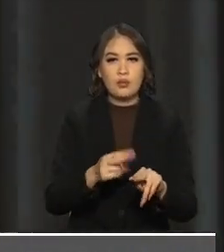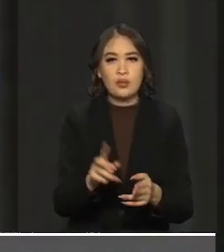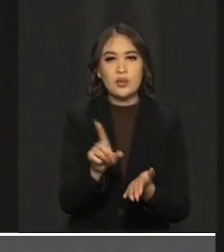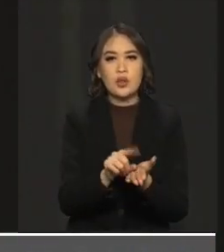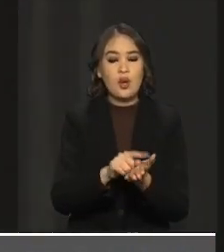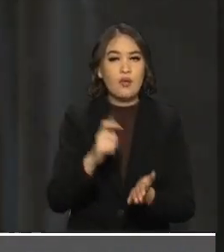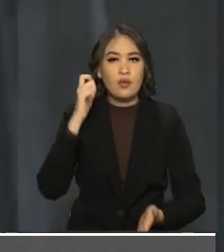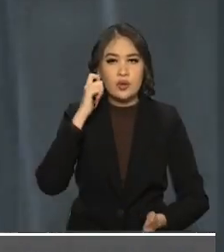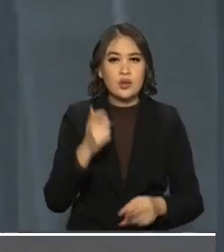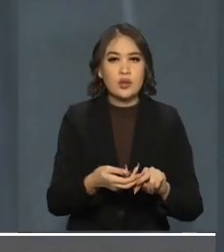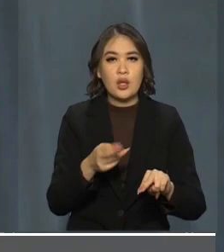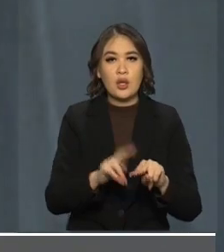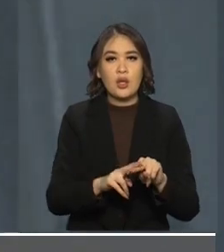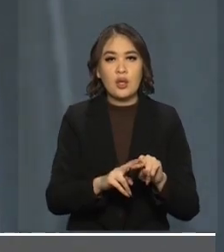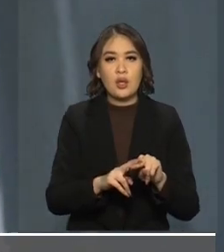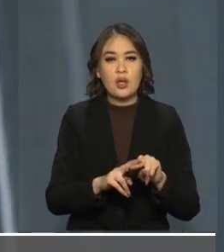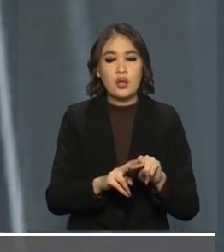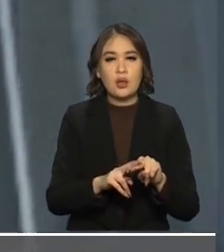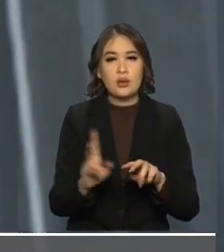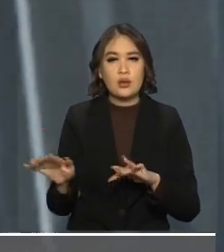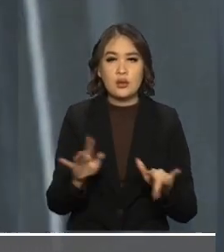возраста. То есть эти все моменты,